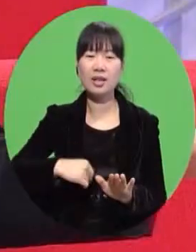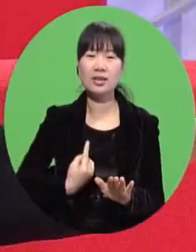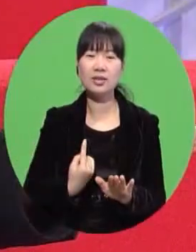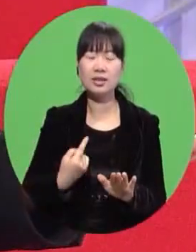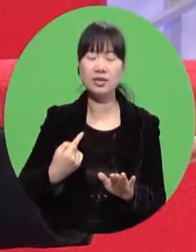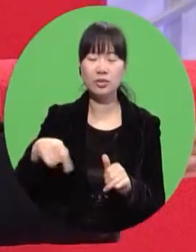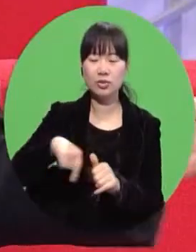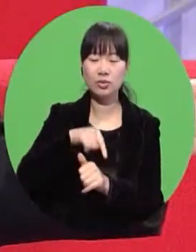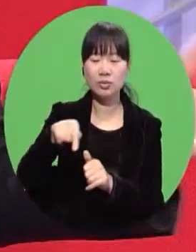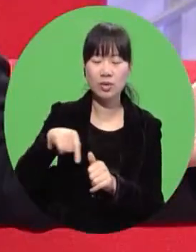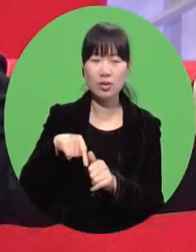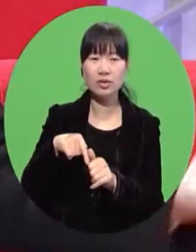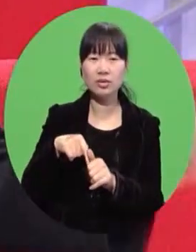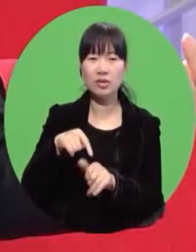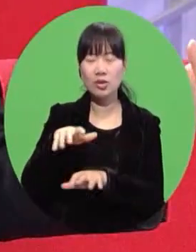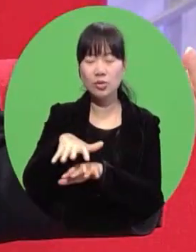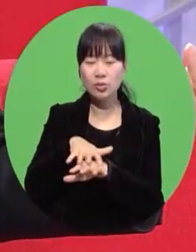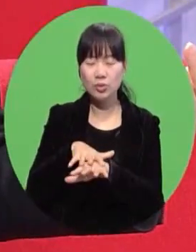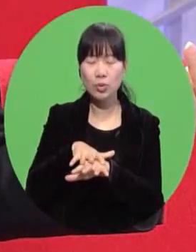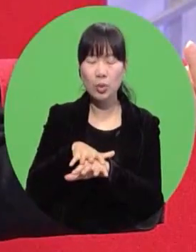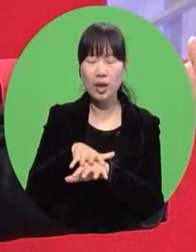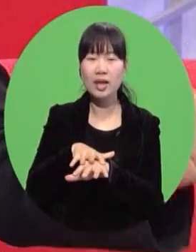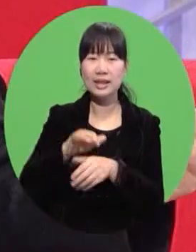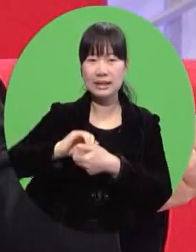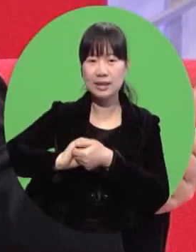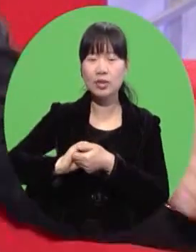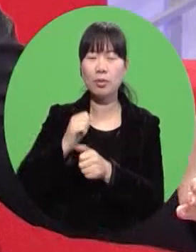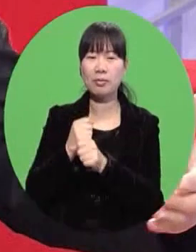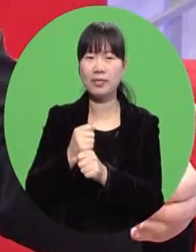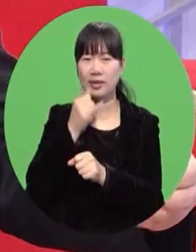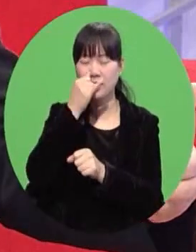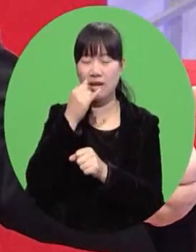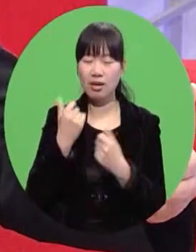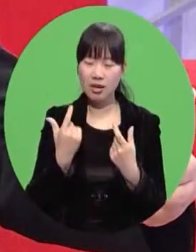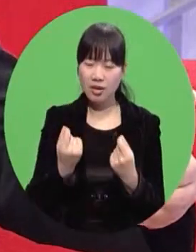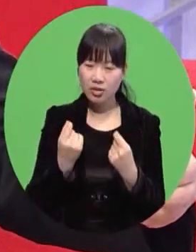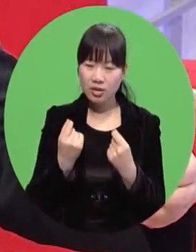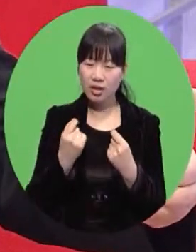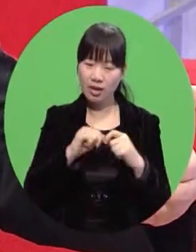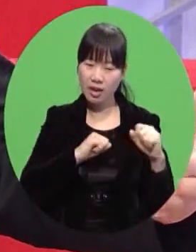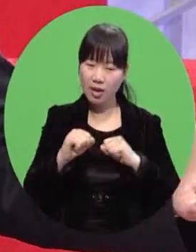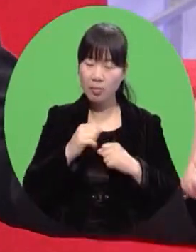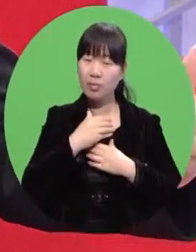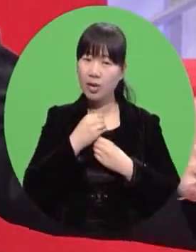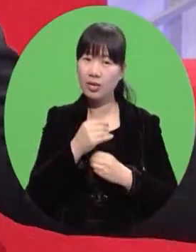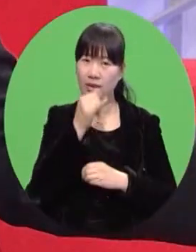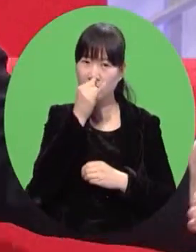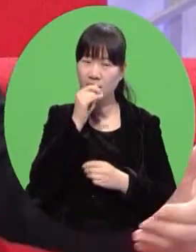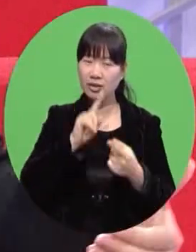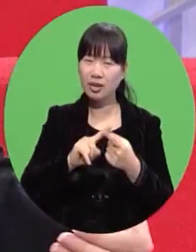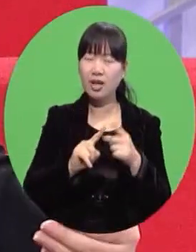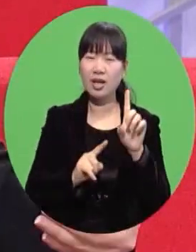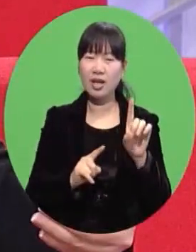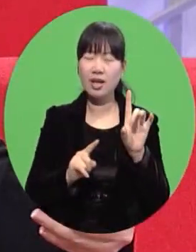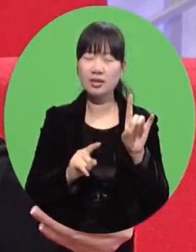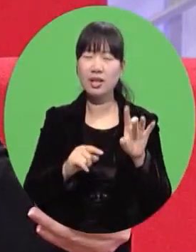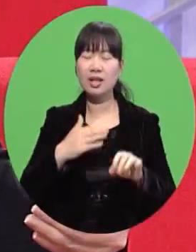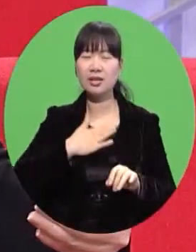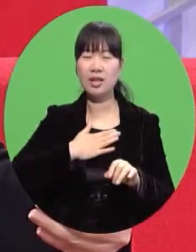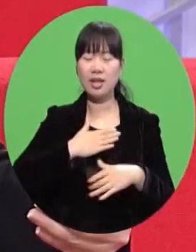자기 주변을 구조화된 틀로 만들어요. 예를 들어서 이렇게 하니까 아, 좀 편안하네. 그러면 그것이 하나의